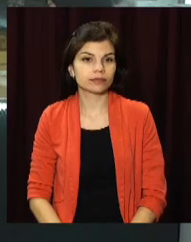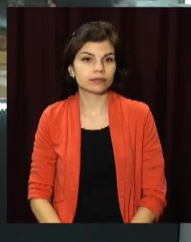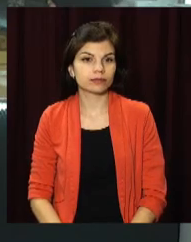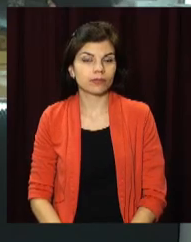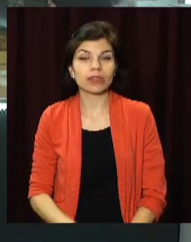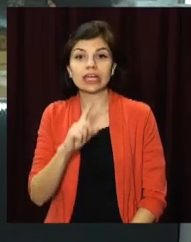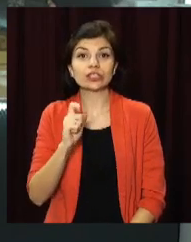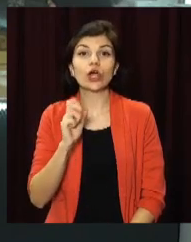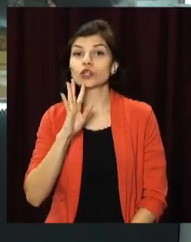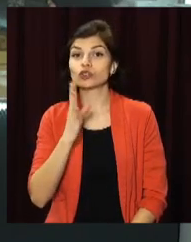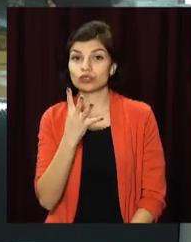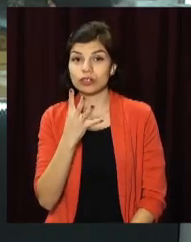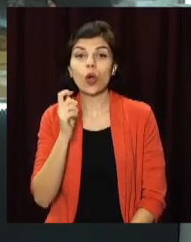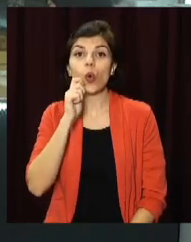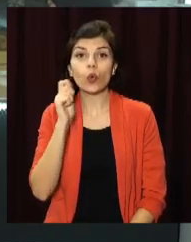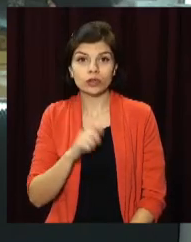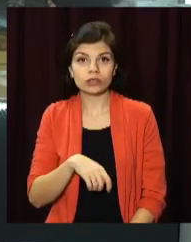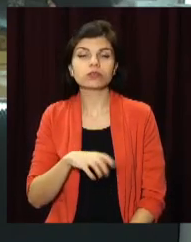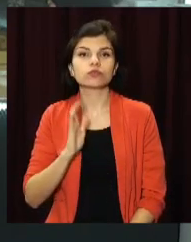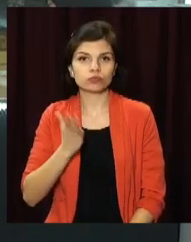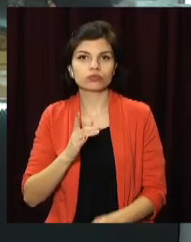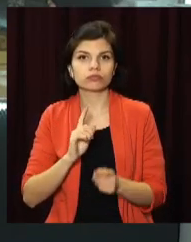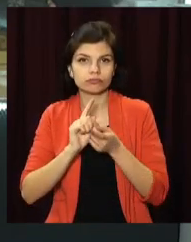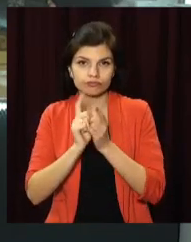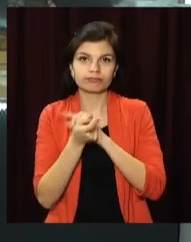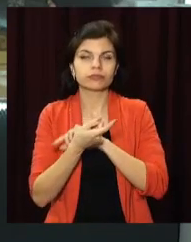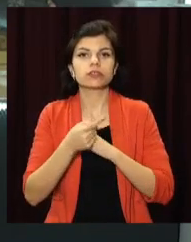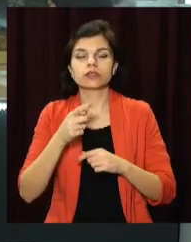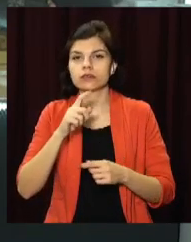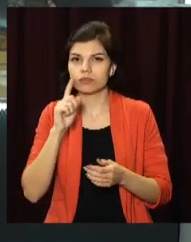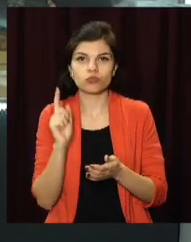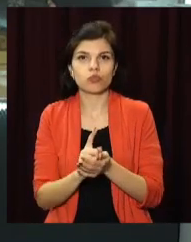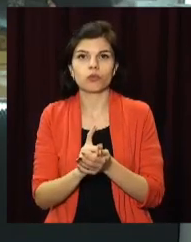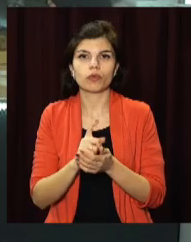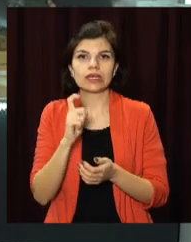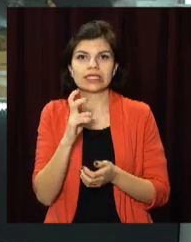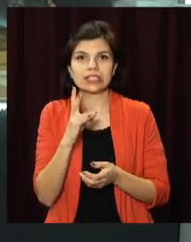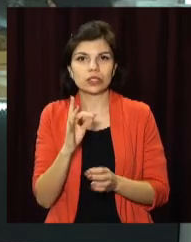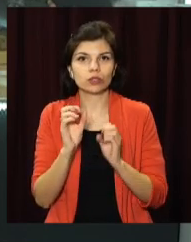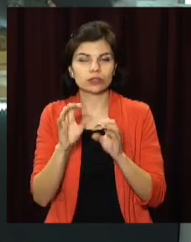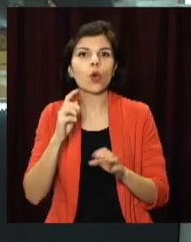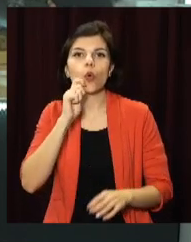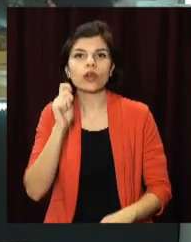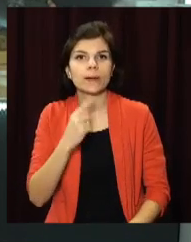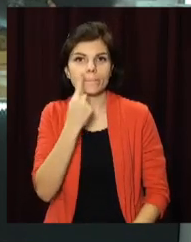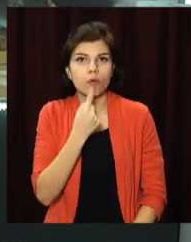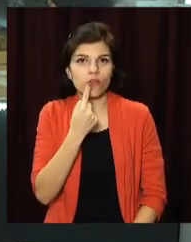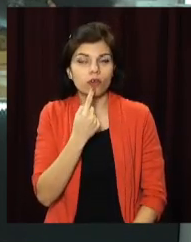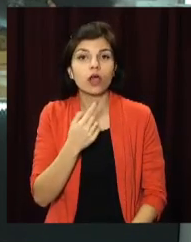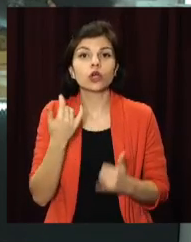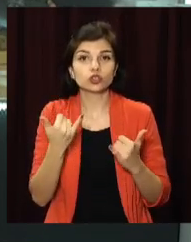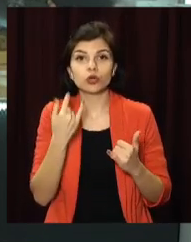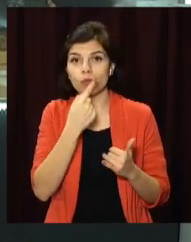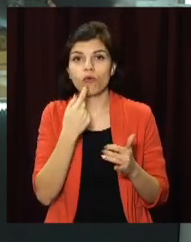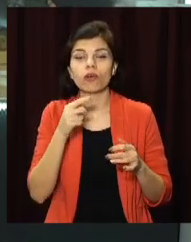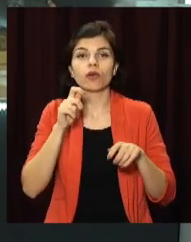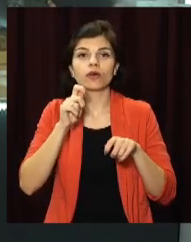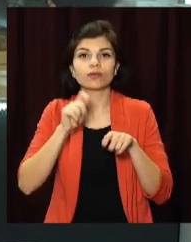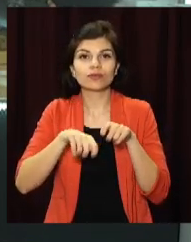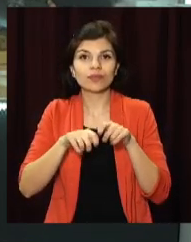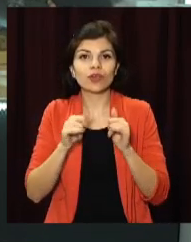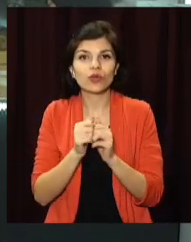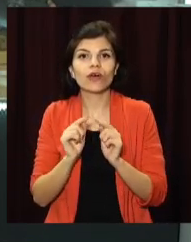За 4 роки українська стане обов'язковою мовою ЗНО, заявив мовний омбудсмен Тарас Кремінь. Зараз мову під час іспиту для